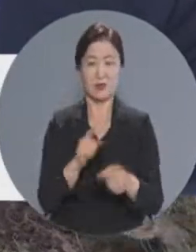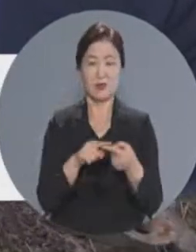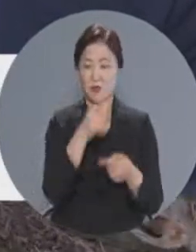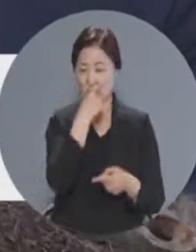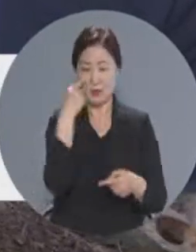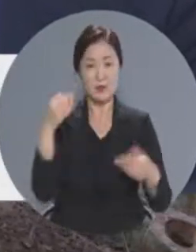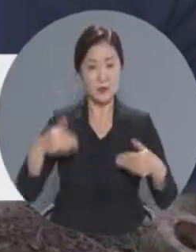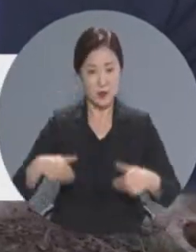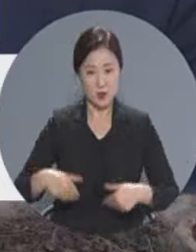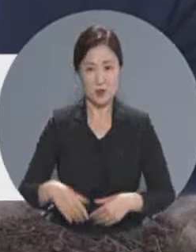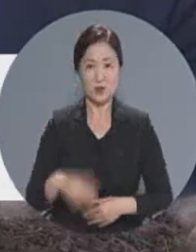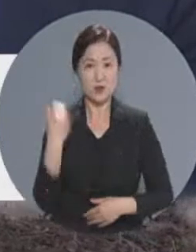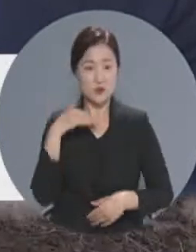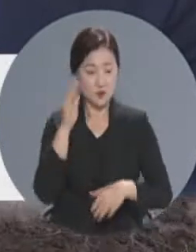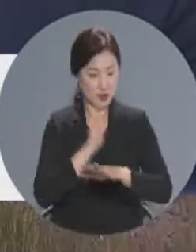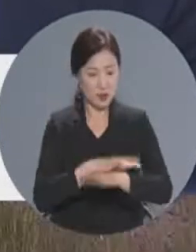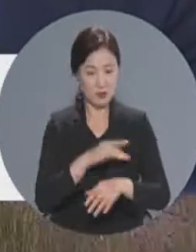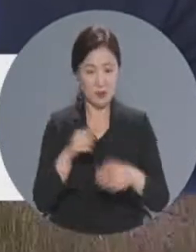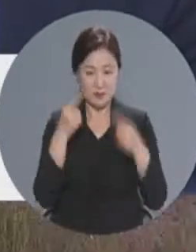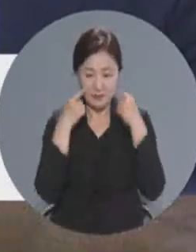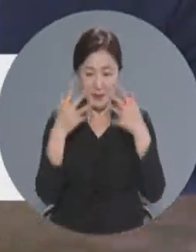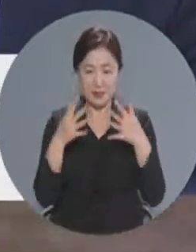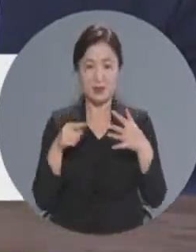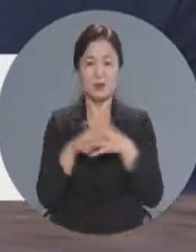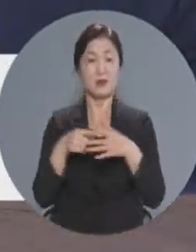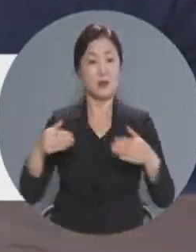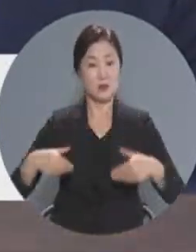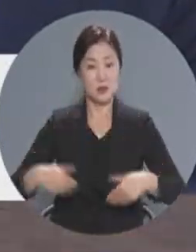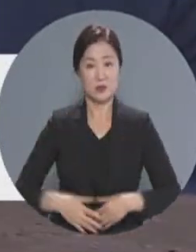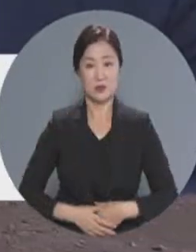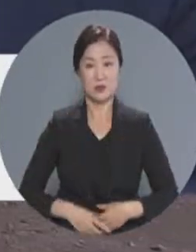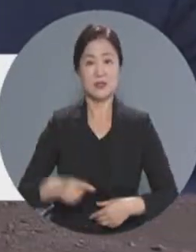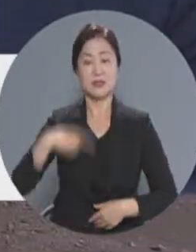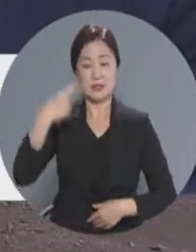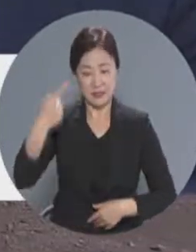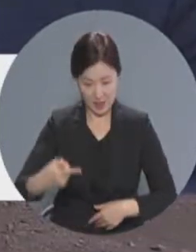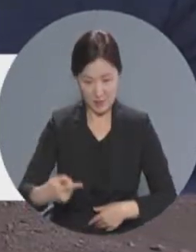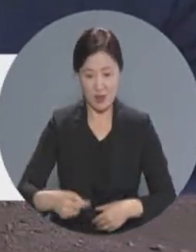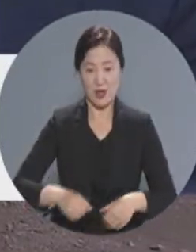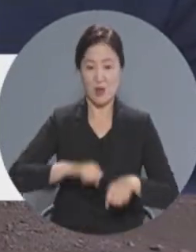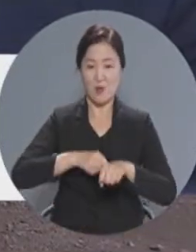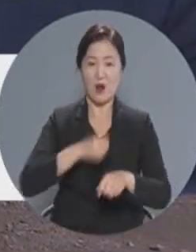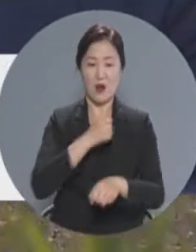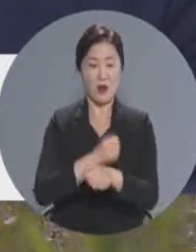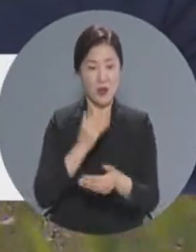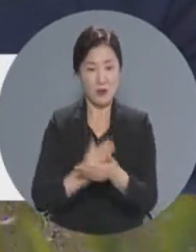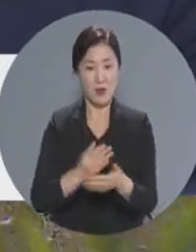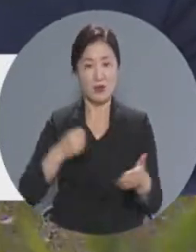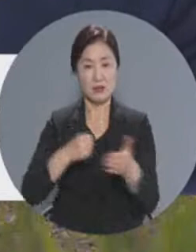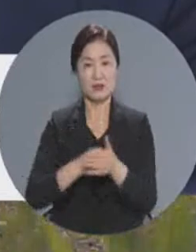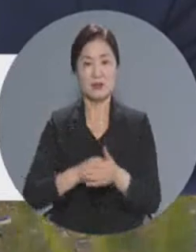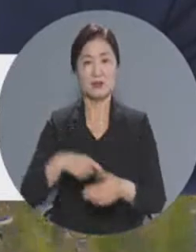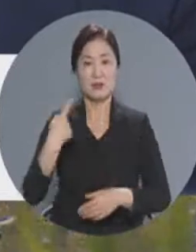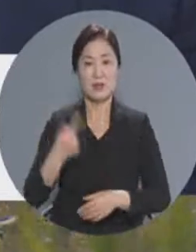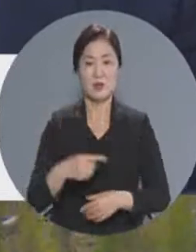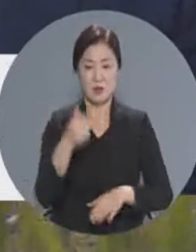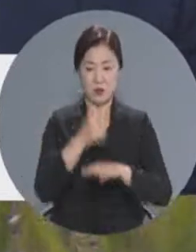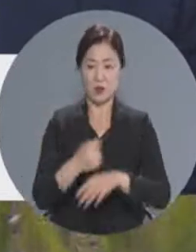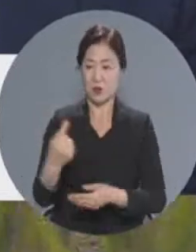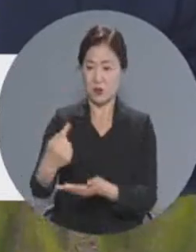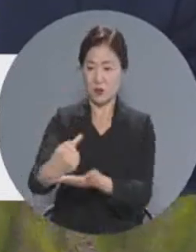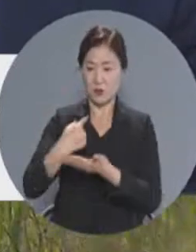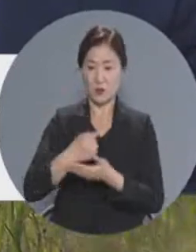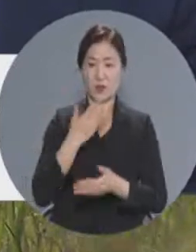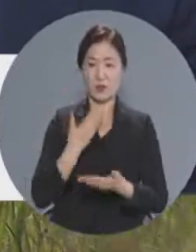소재가 명확히 규명이 돼야 되겠죠. 그거 되고 나면은 그에 따른 조치를 하고 이제 우리한테 결과를 보고해